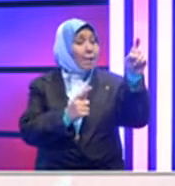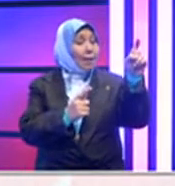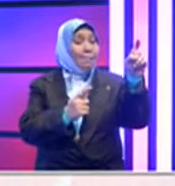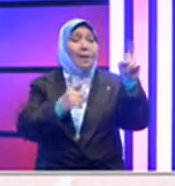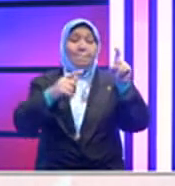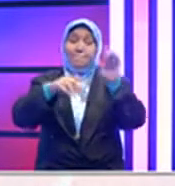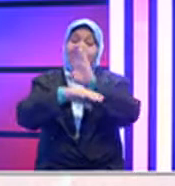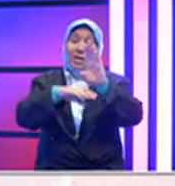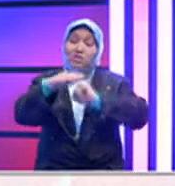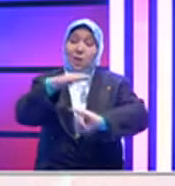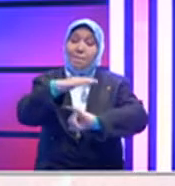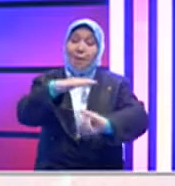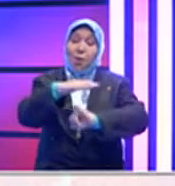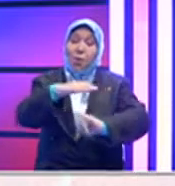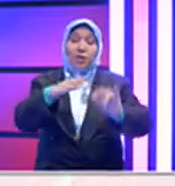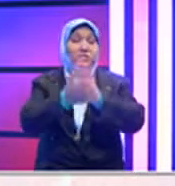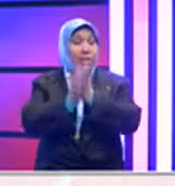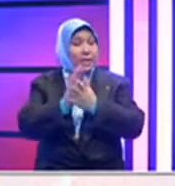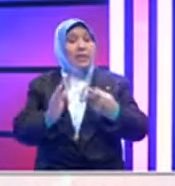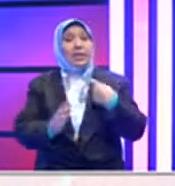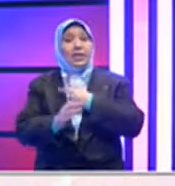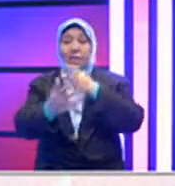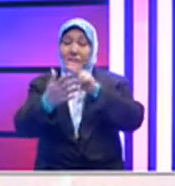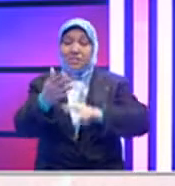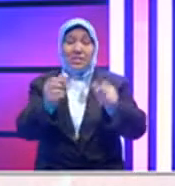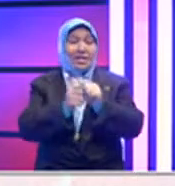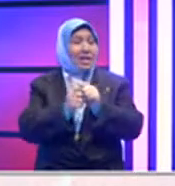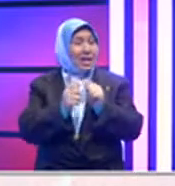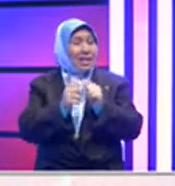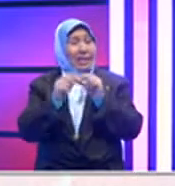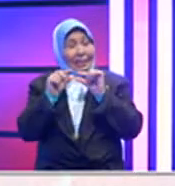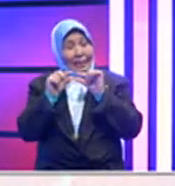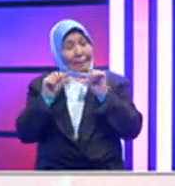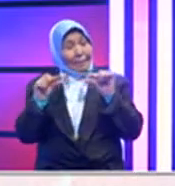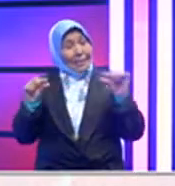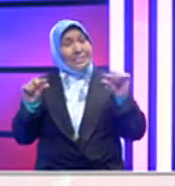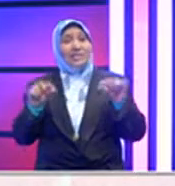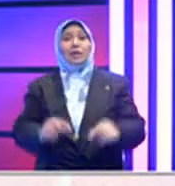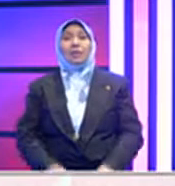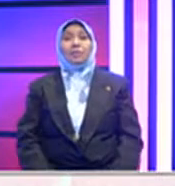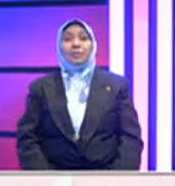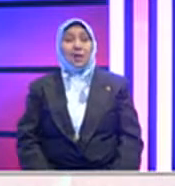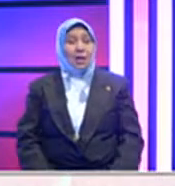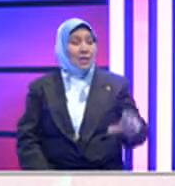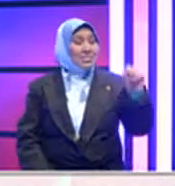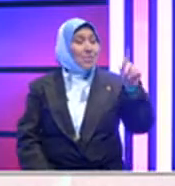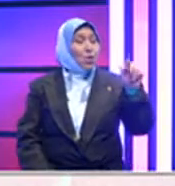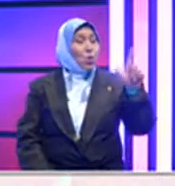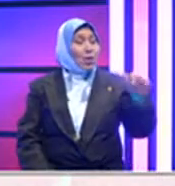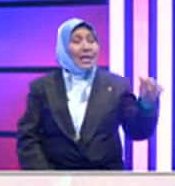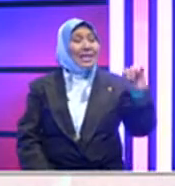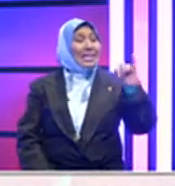ataupun garis bawah make it TBC dengan talkie ataupun ini nipis school in